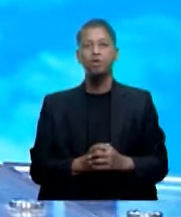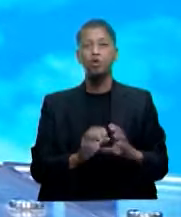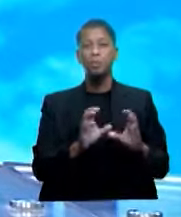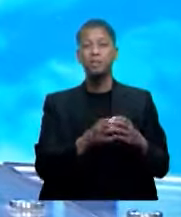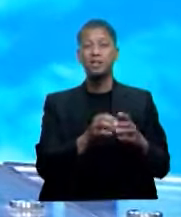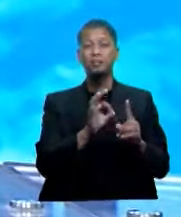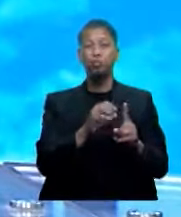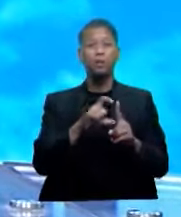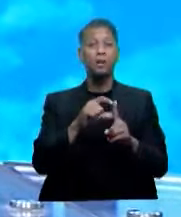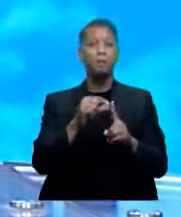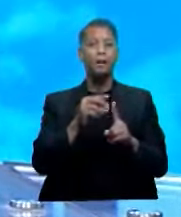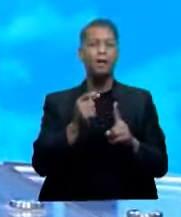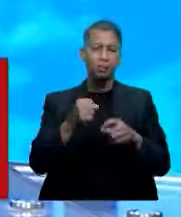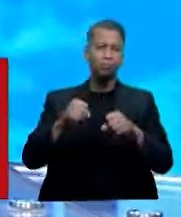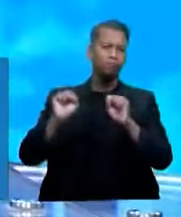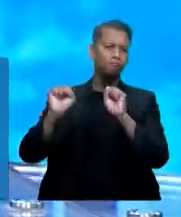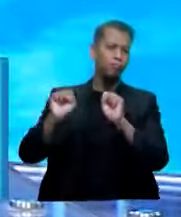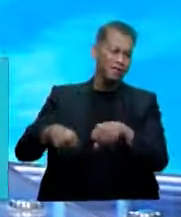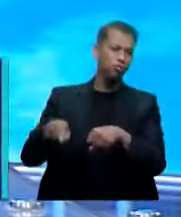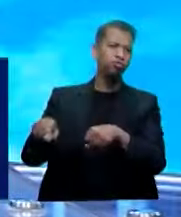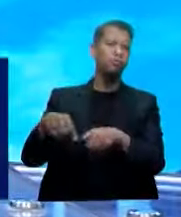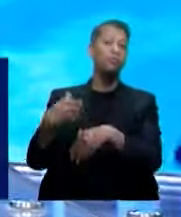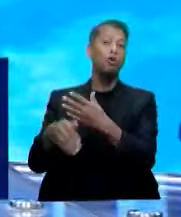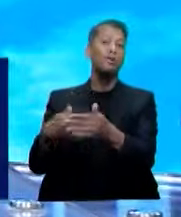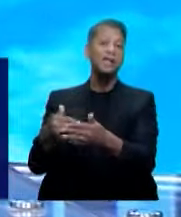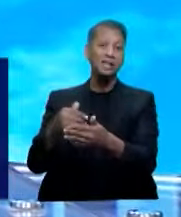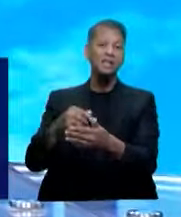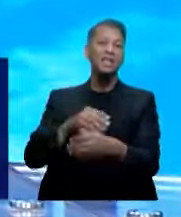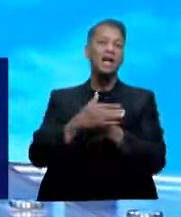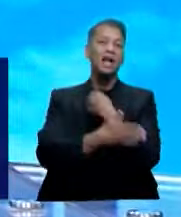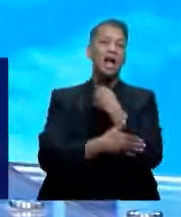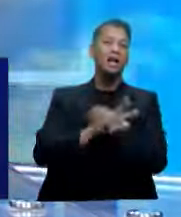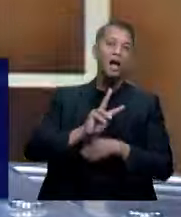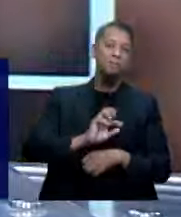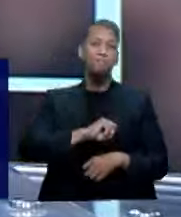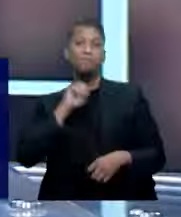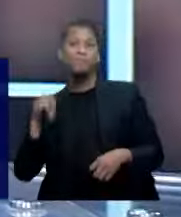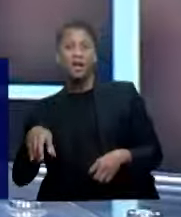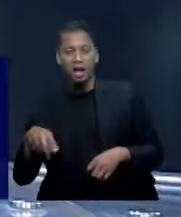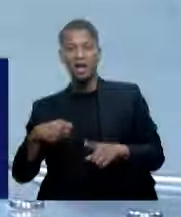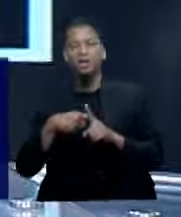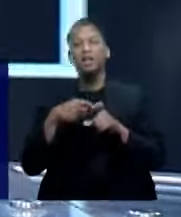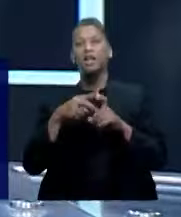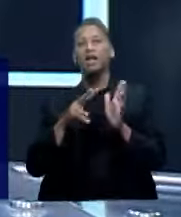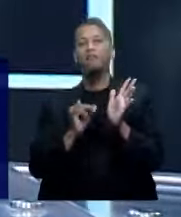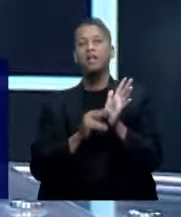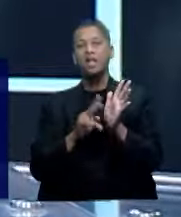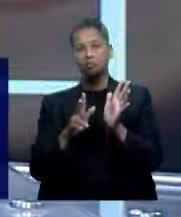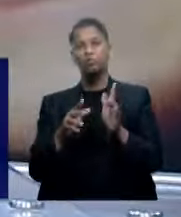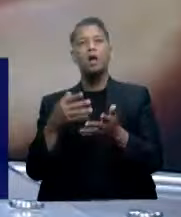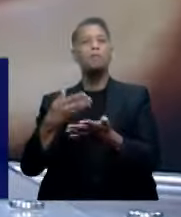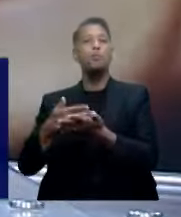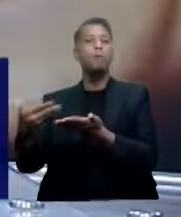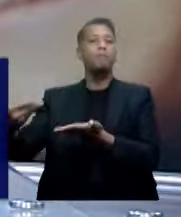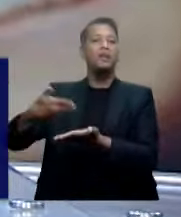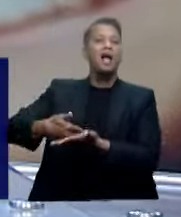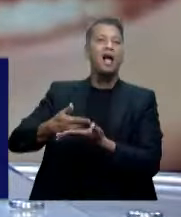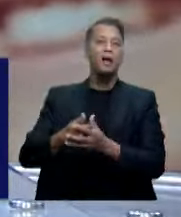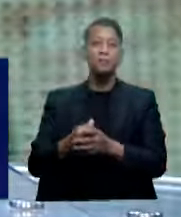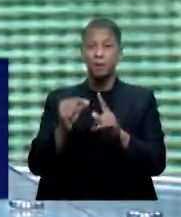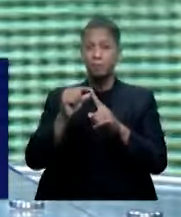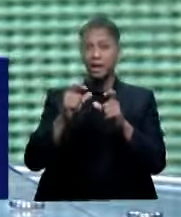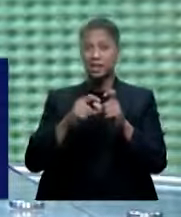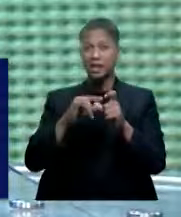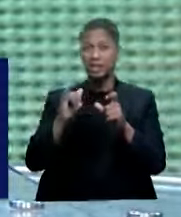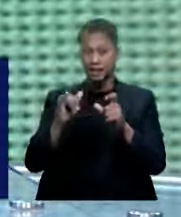Kita ke informasi berikutnya, Komisi 10 DPR menyetujui proses naturalisasi Kevin Dix yang diajukan Kemenpora dan PSSI